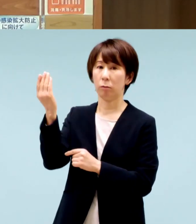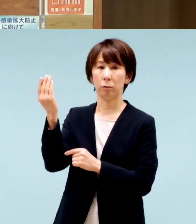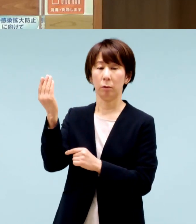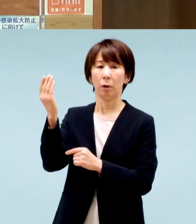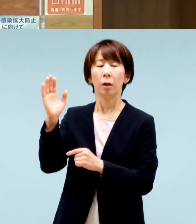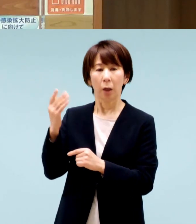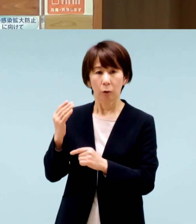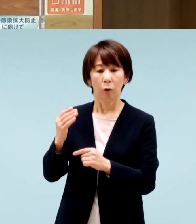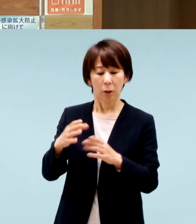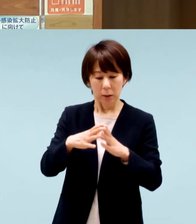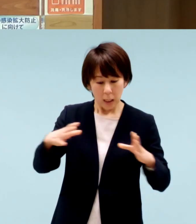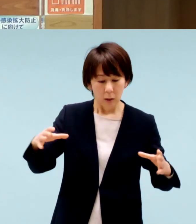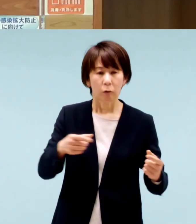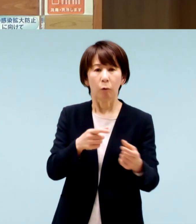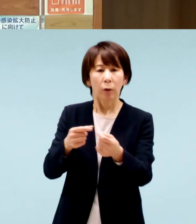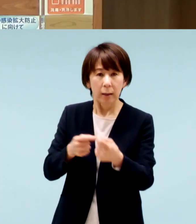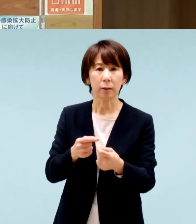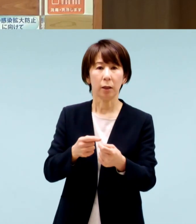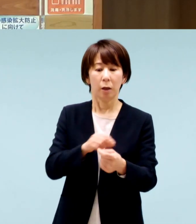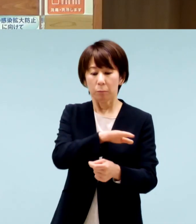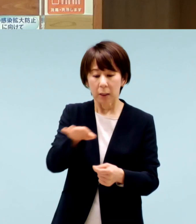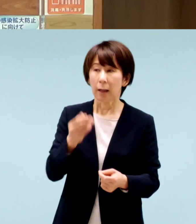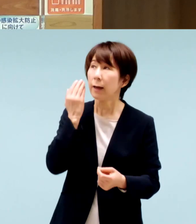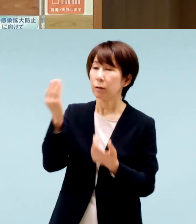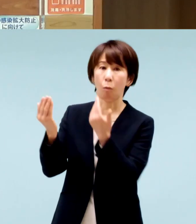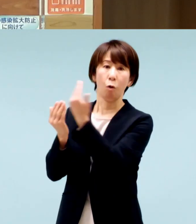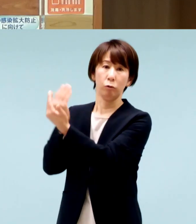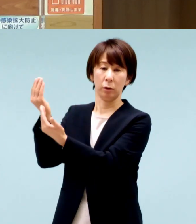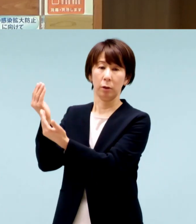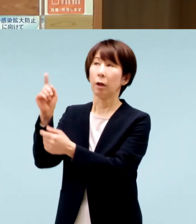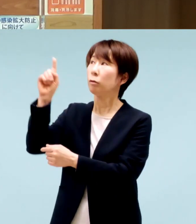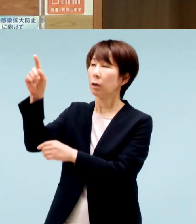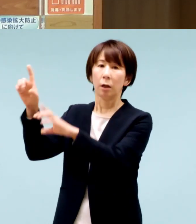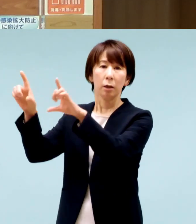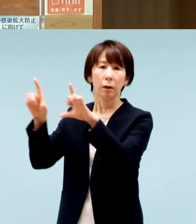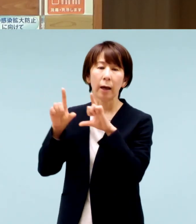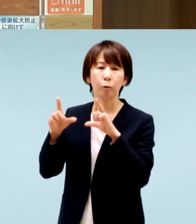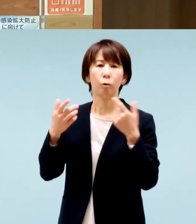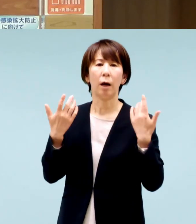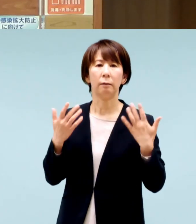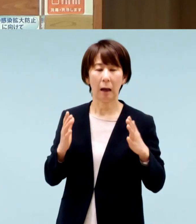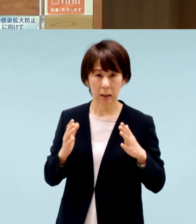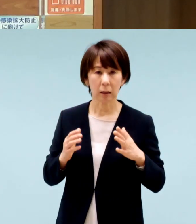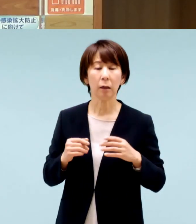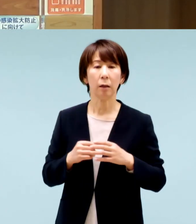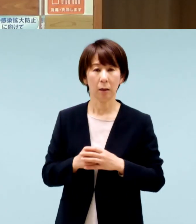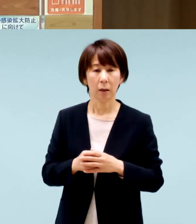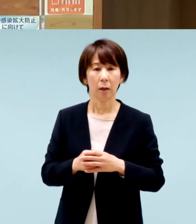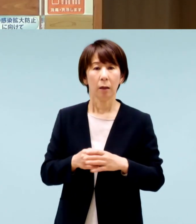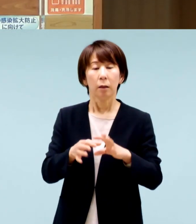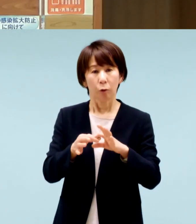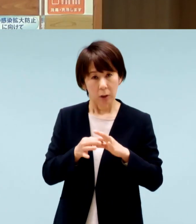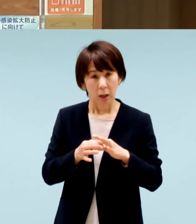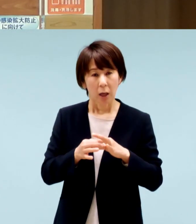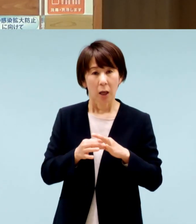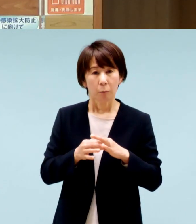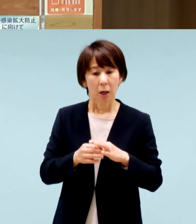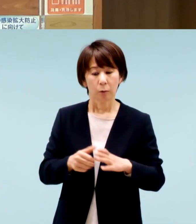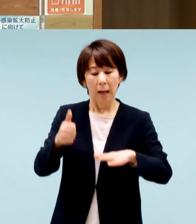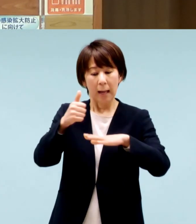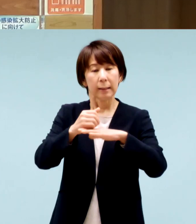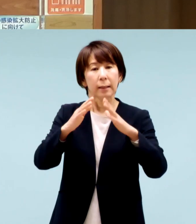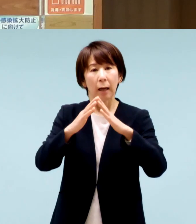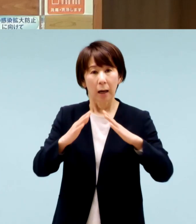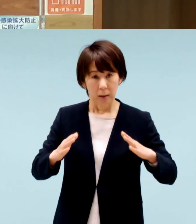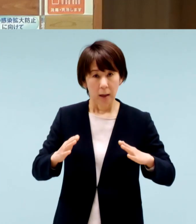ないんですよ。なんでこれは知事会としてちゃんと整理して、ここはこういう項目がちょっと どうなんですか